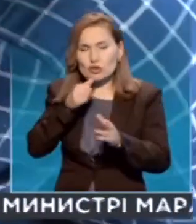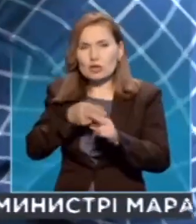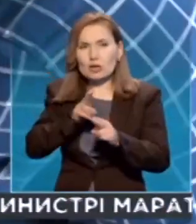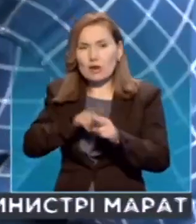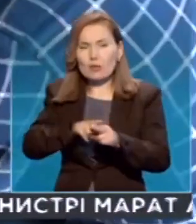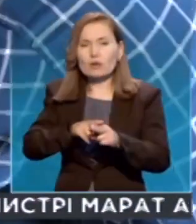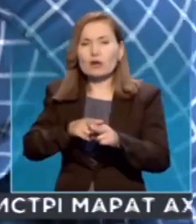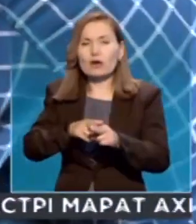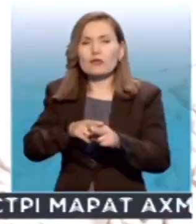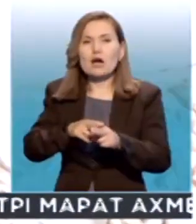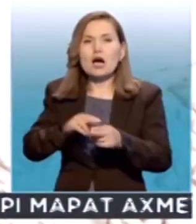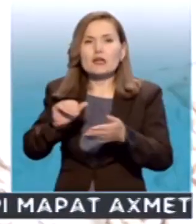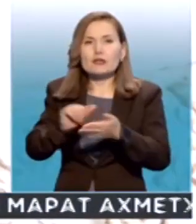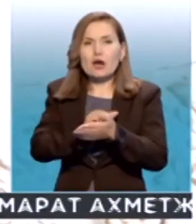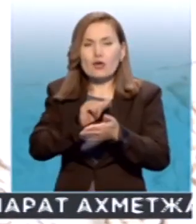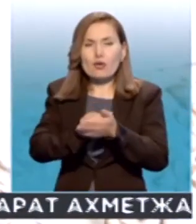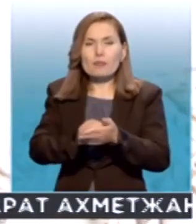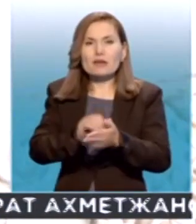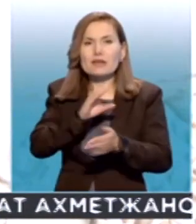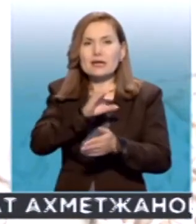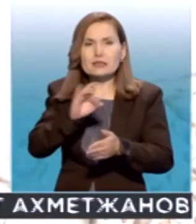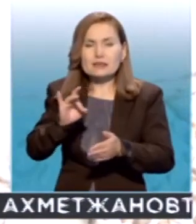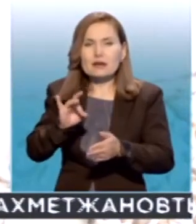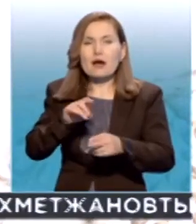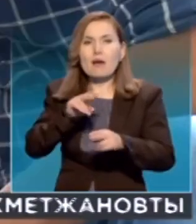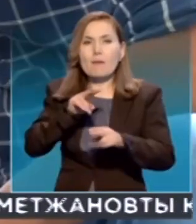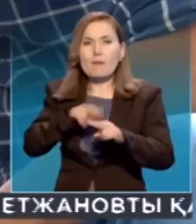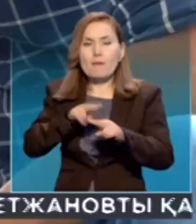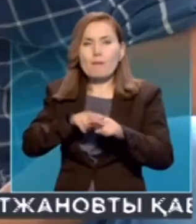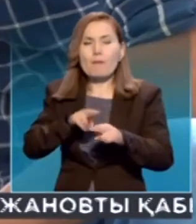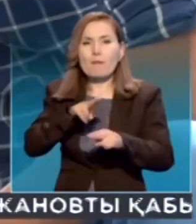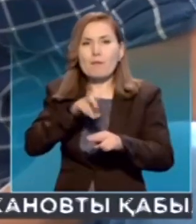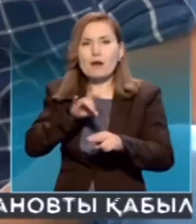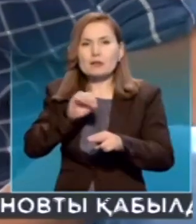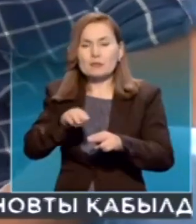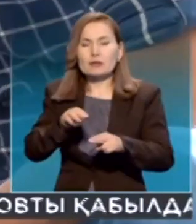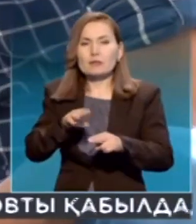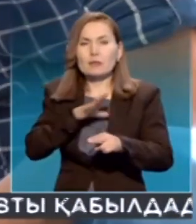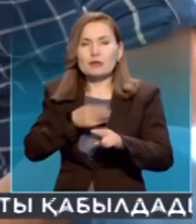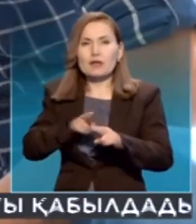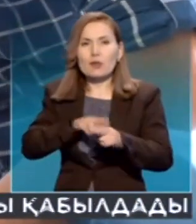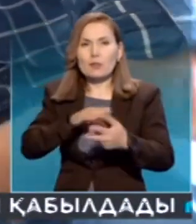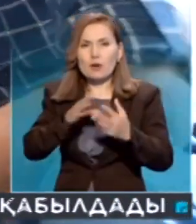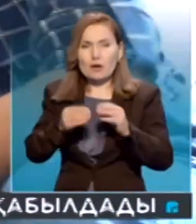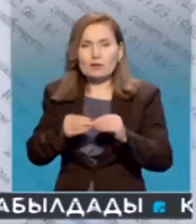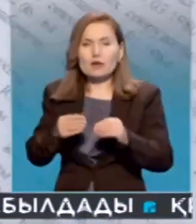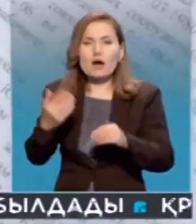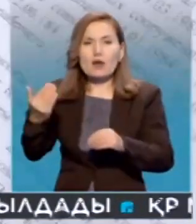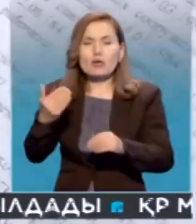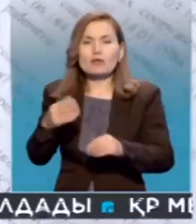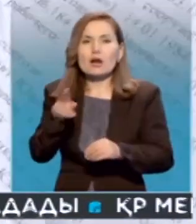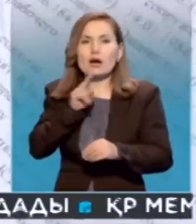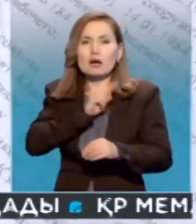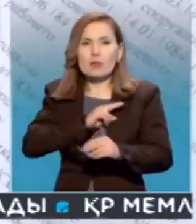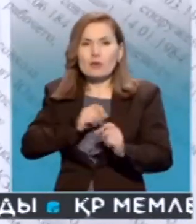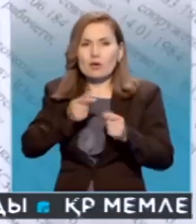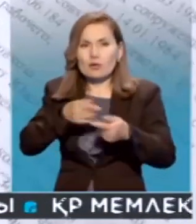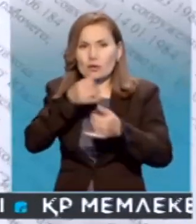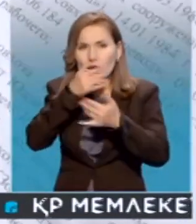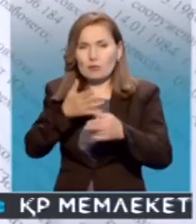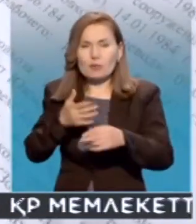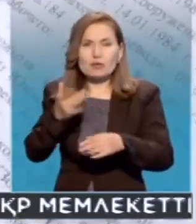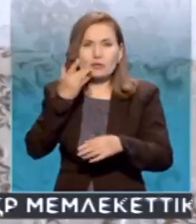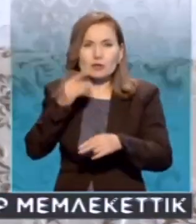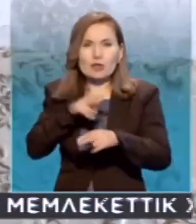да жоғалтып алады. Содан бері туу туралы куәлігінің жоқтығынан халық санына қосыла алмай жүр. Жалданып қара жұмыс істеп жүрген оны бірнеше рет полиция